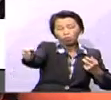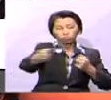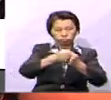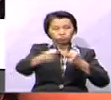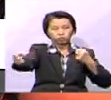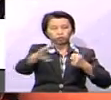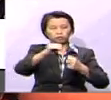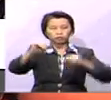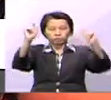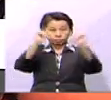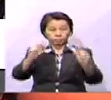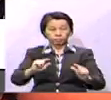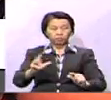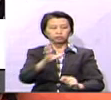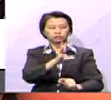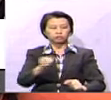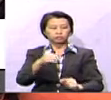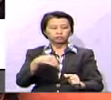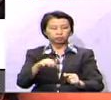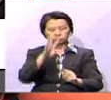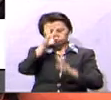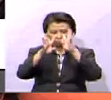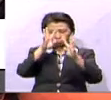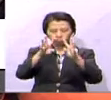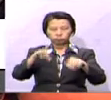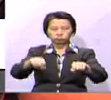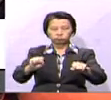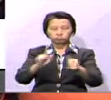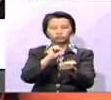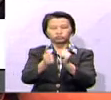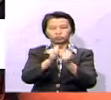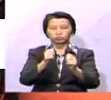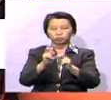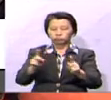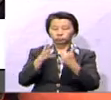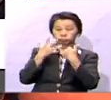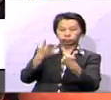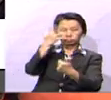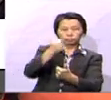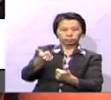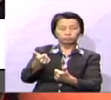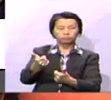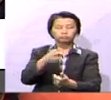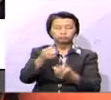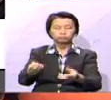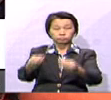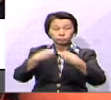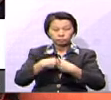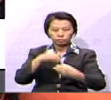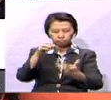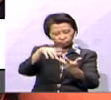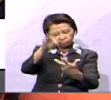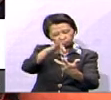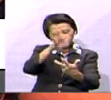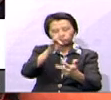dan gaya serta reka bentuknya yang sporty cukup menarik perhatian. Ia memberikan pilihan